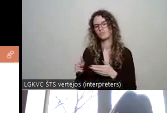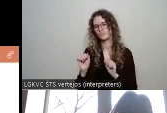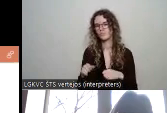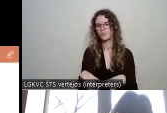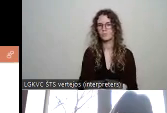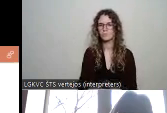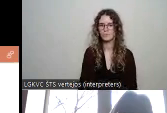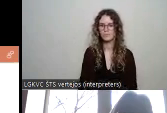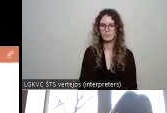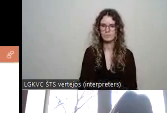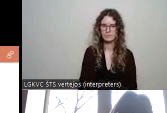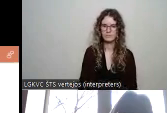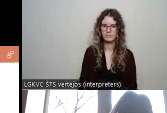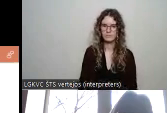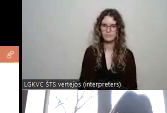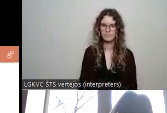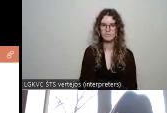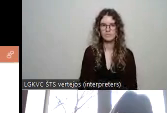Taigi